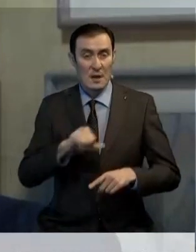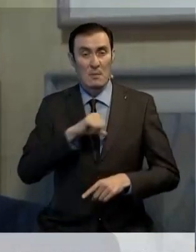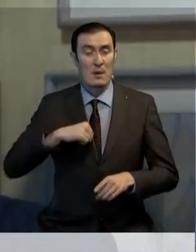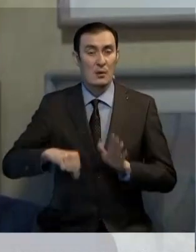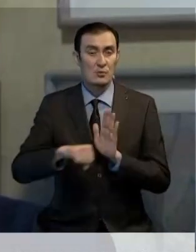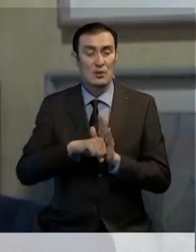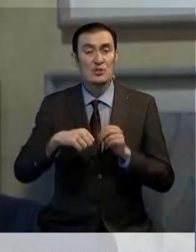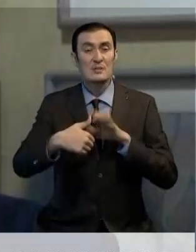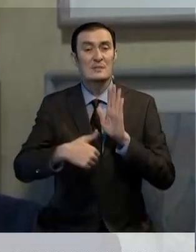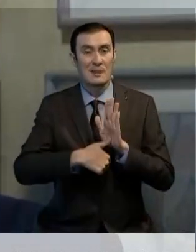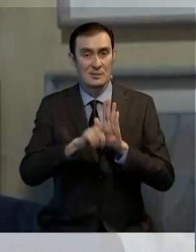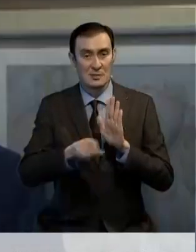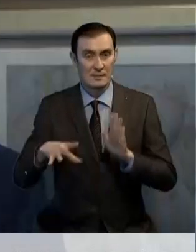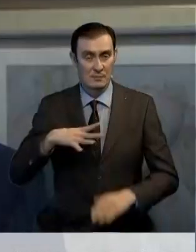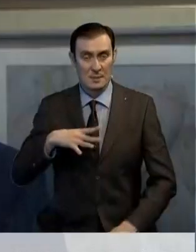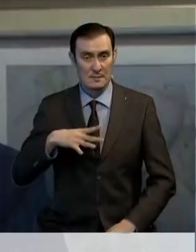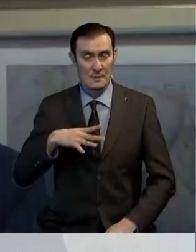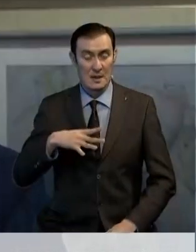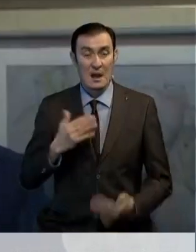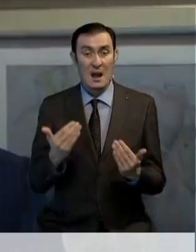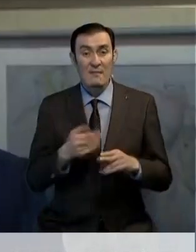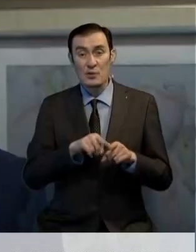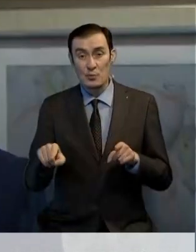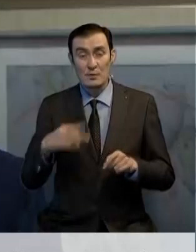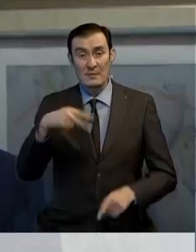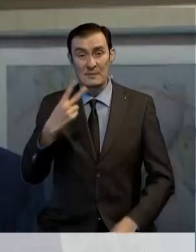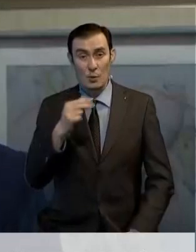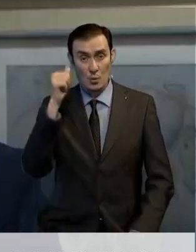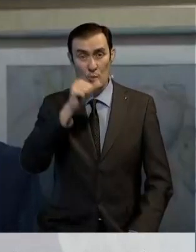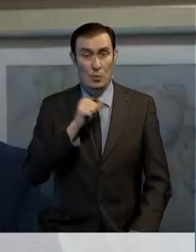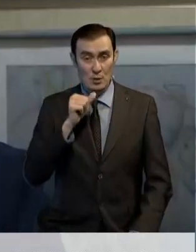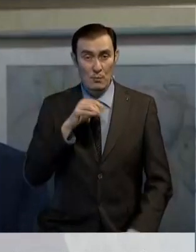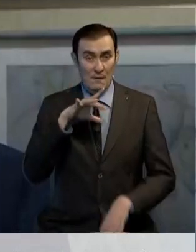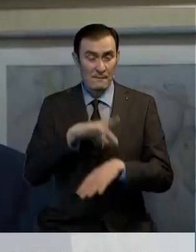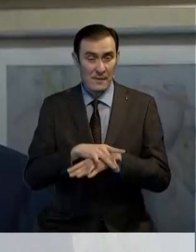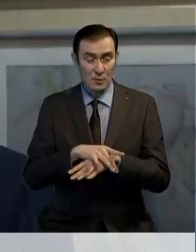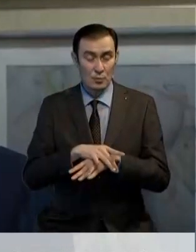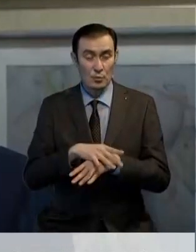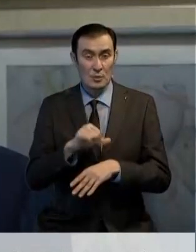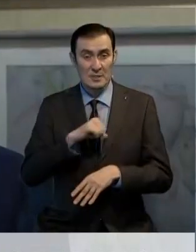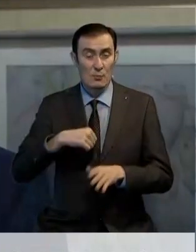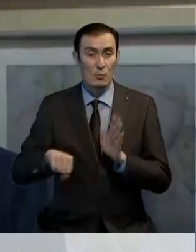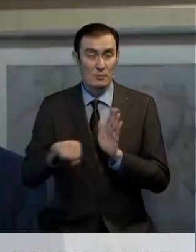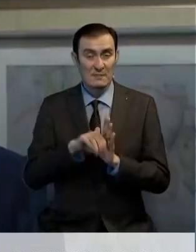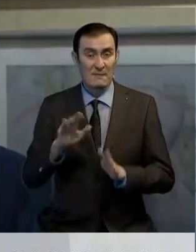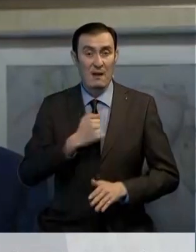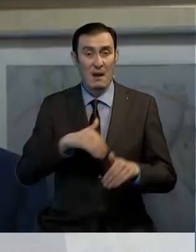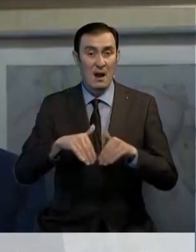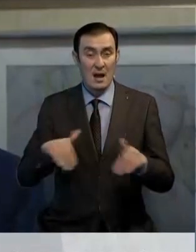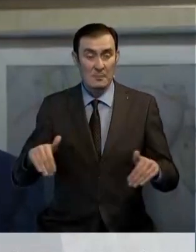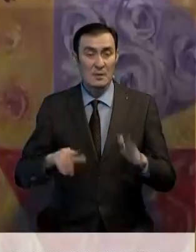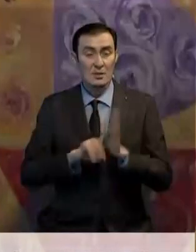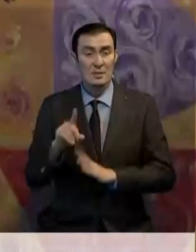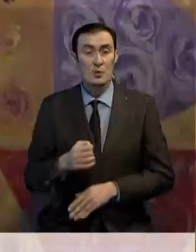покончили с собой 16 человек. В текущем 2022 году по факту доведения до самоубийства в армии